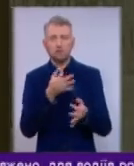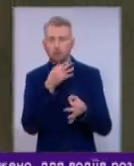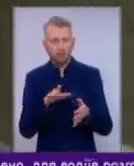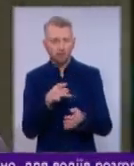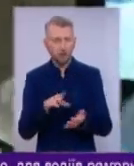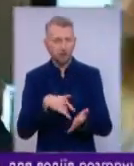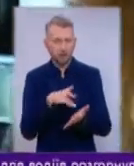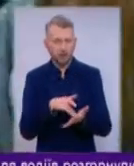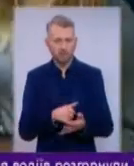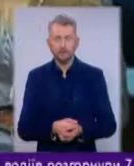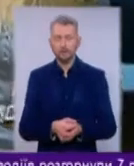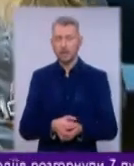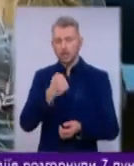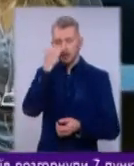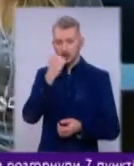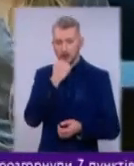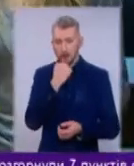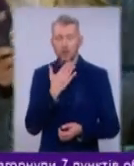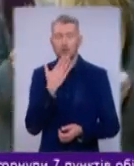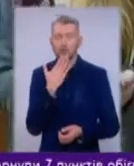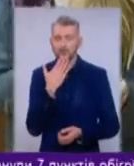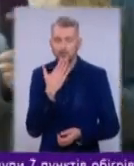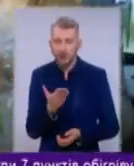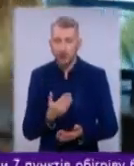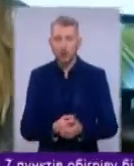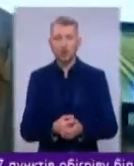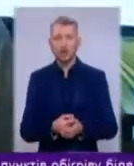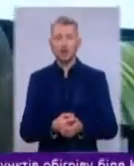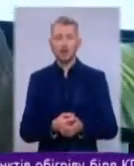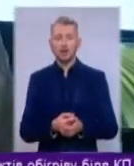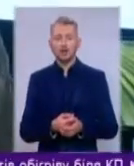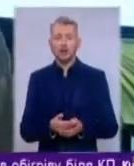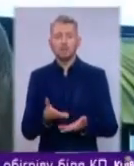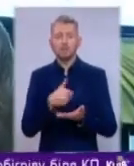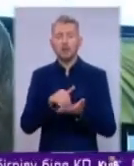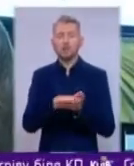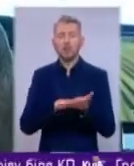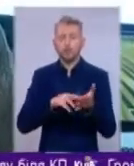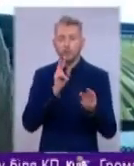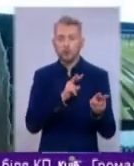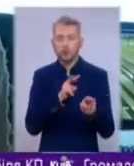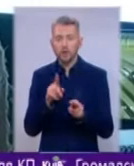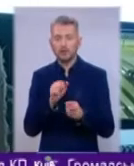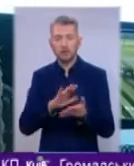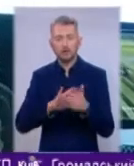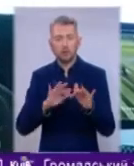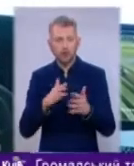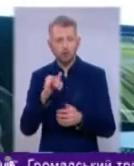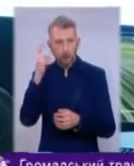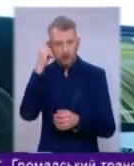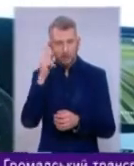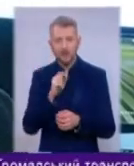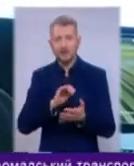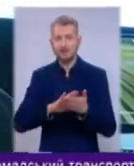города. Дякую. Дякую вам, Микола. А ми продовжуємо слідкувати за ситуацією у Києві, за